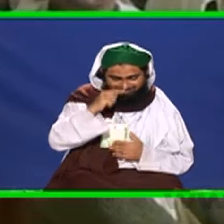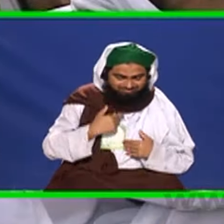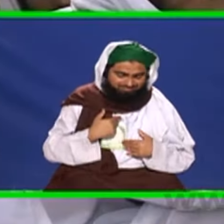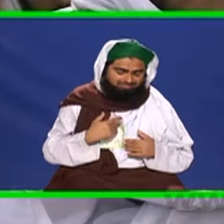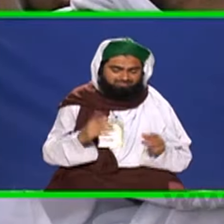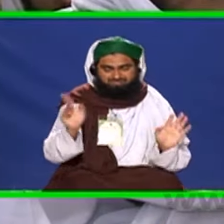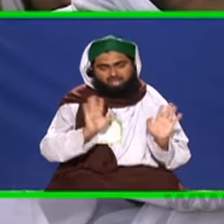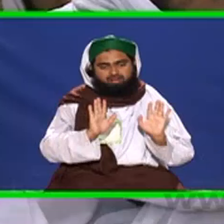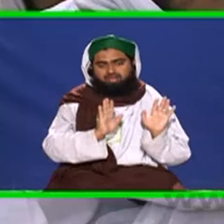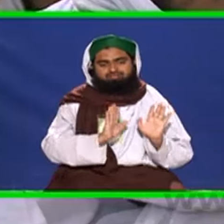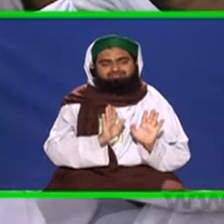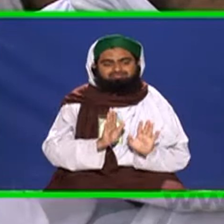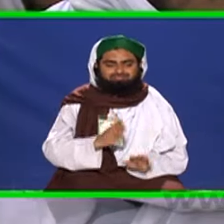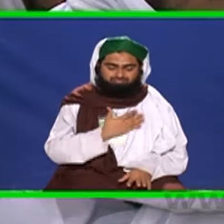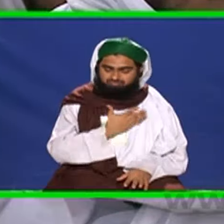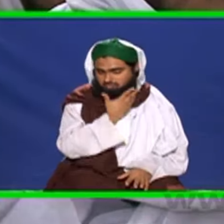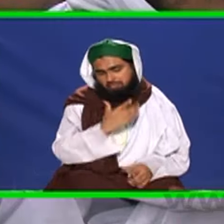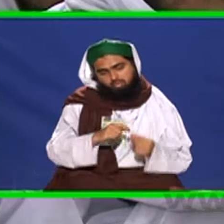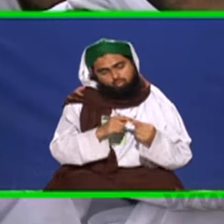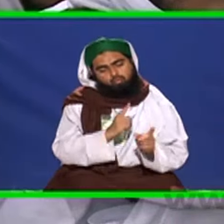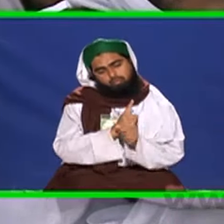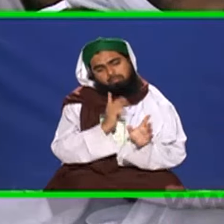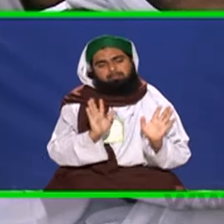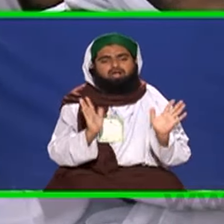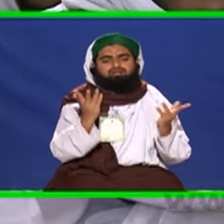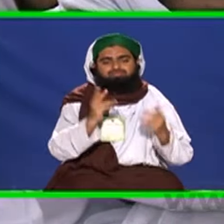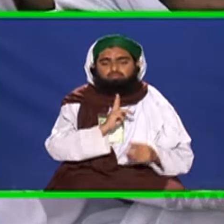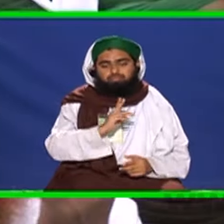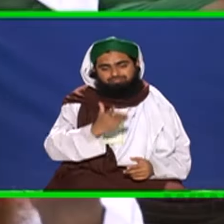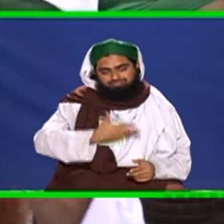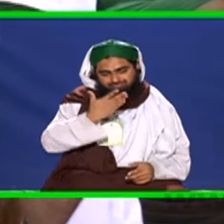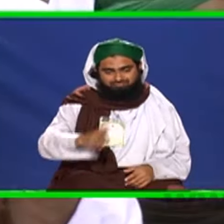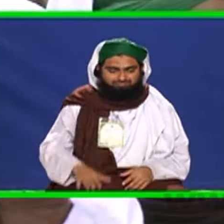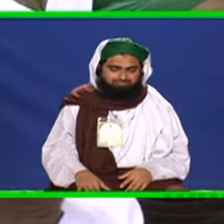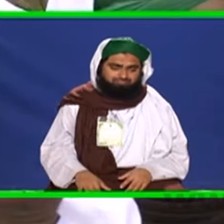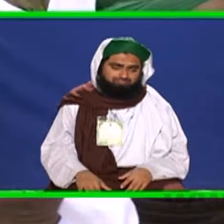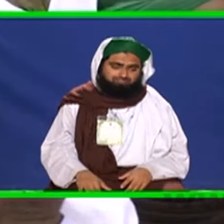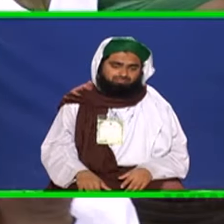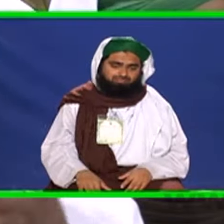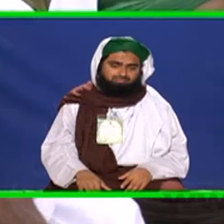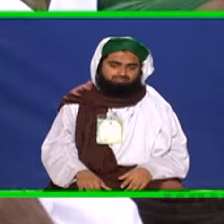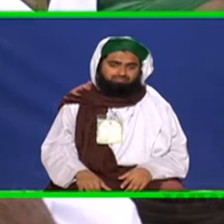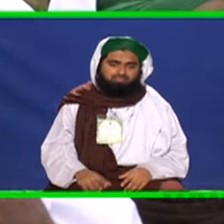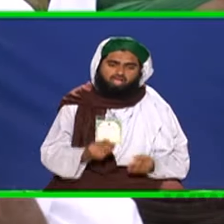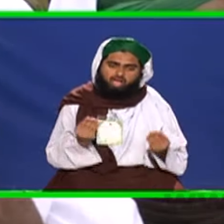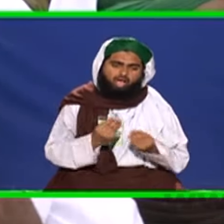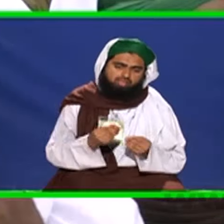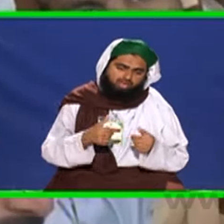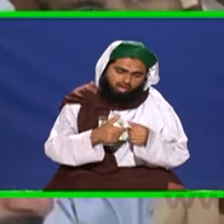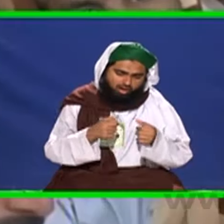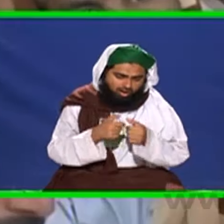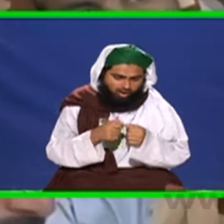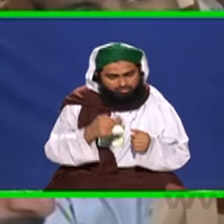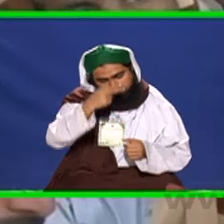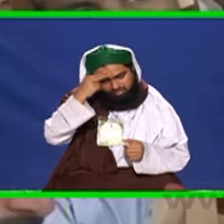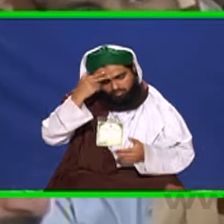کرتا ہے. یہ مطلب موقع کی مناسبت سے بات ہوتی ہے, اس کی بات نہیں. تمہارا یہ کہ بہت آسان ورد